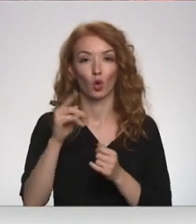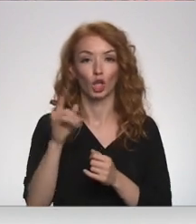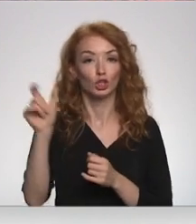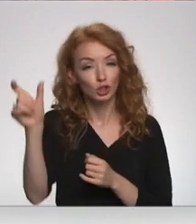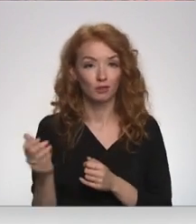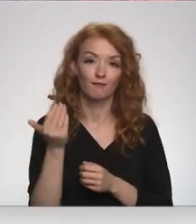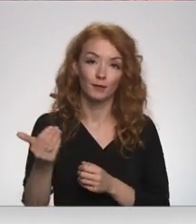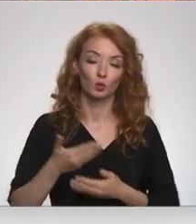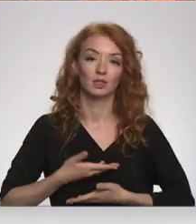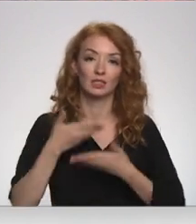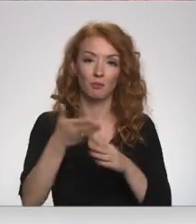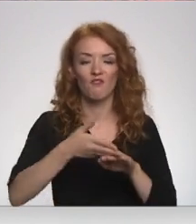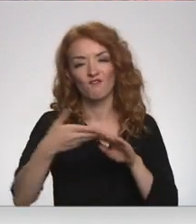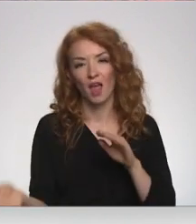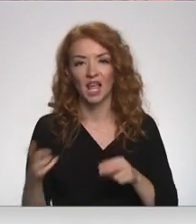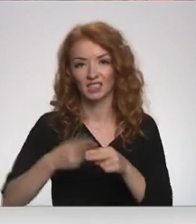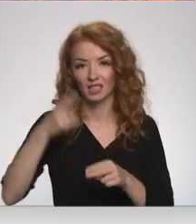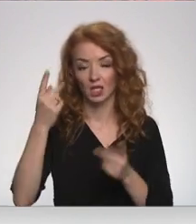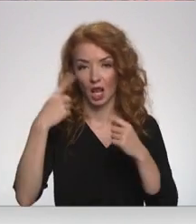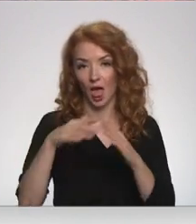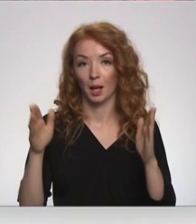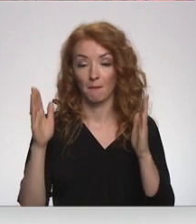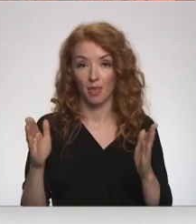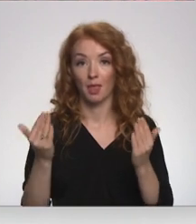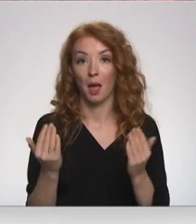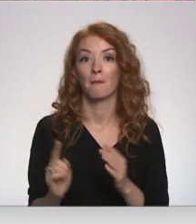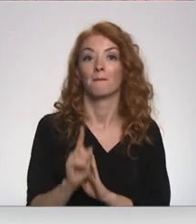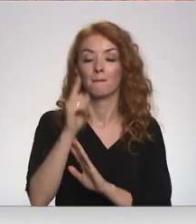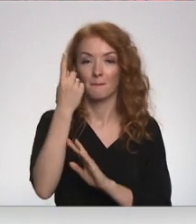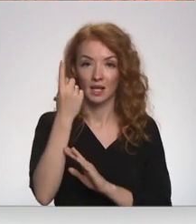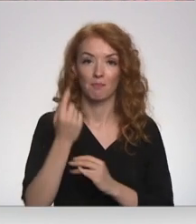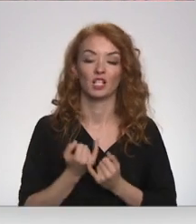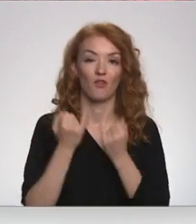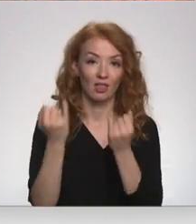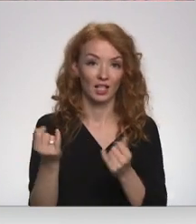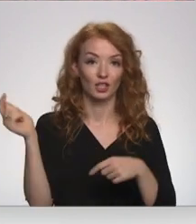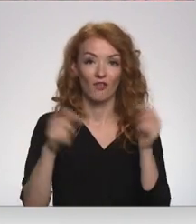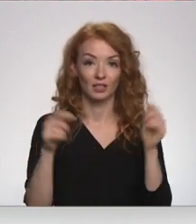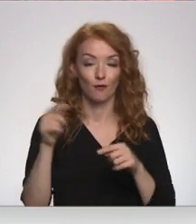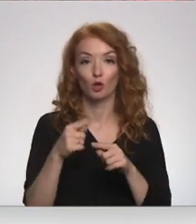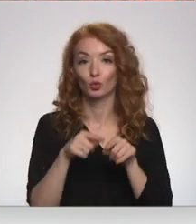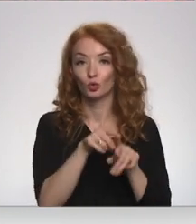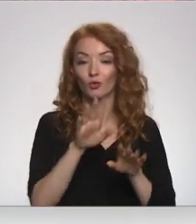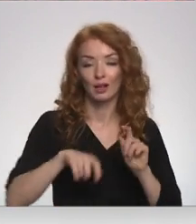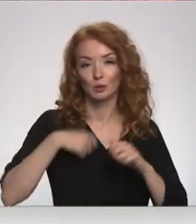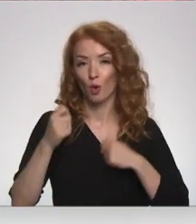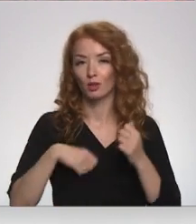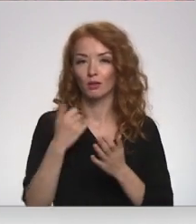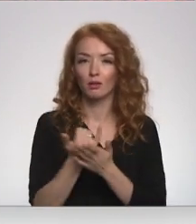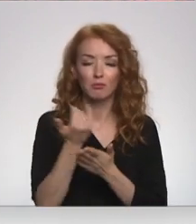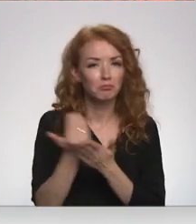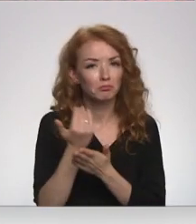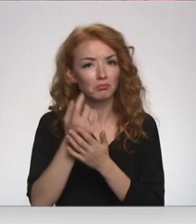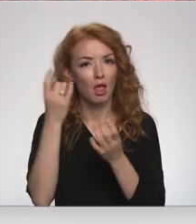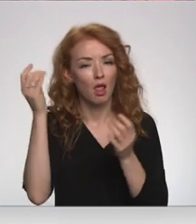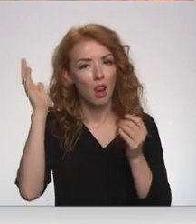dzīvei vēlajā dzels laikmetā. Tagad aizvadīts pirmais seniem kuršiem veltīties festivāls, kurā varēja baudīt gan izzinošas lekcijas